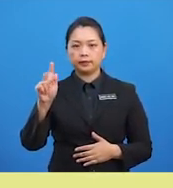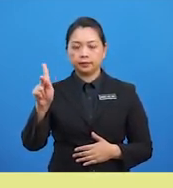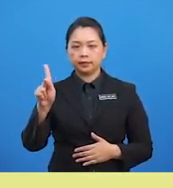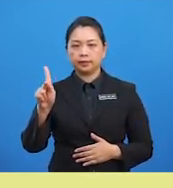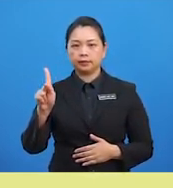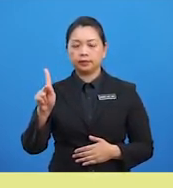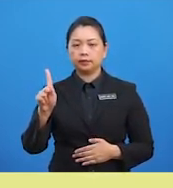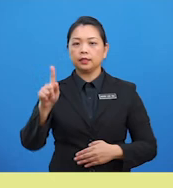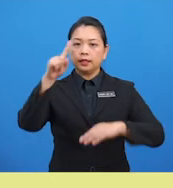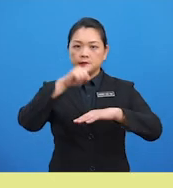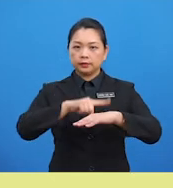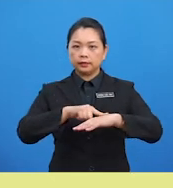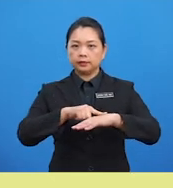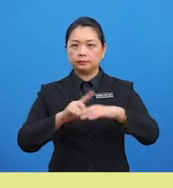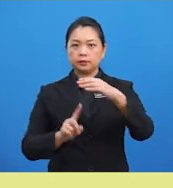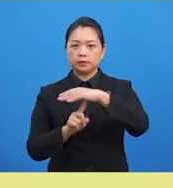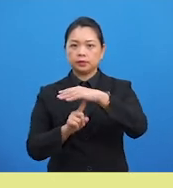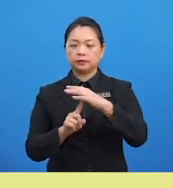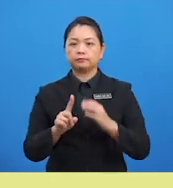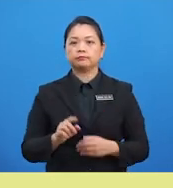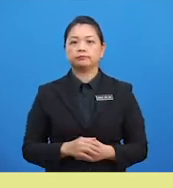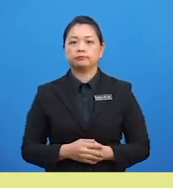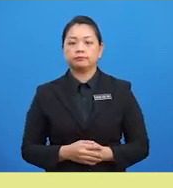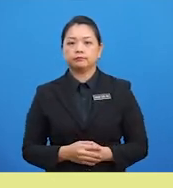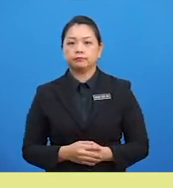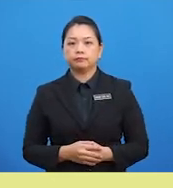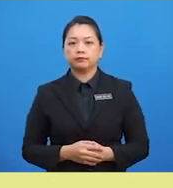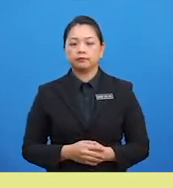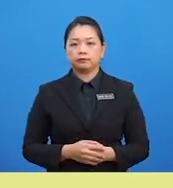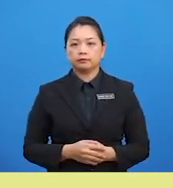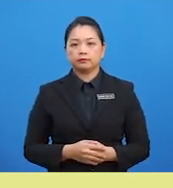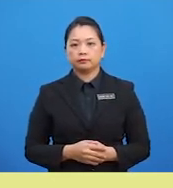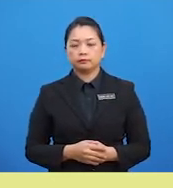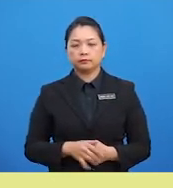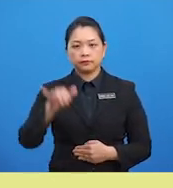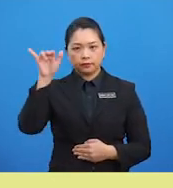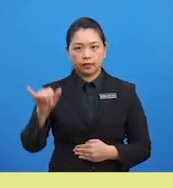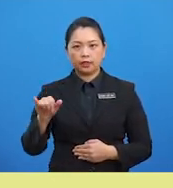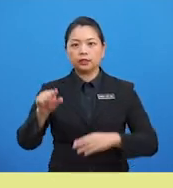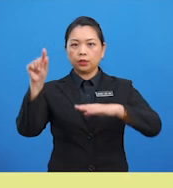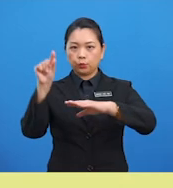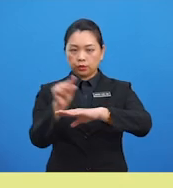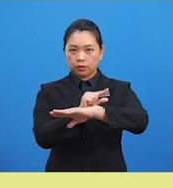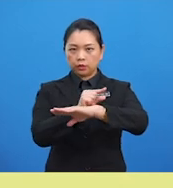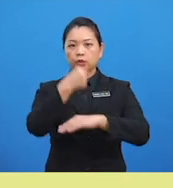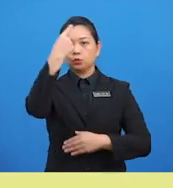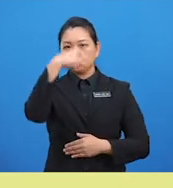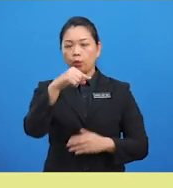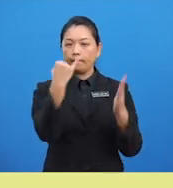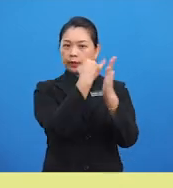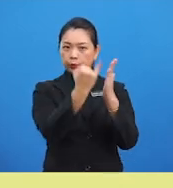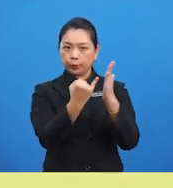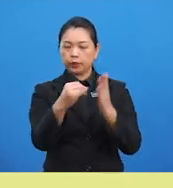lukisan terbantu komputer di pasaran yang digunakan